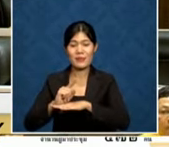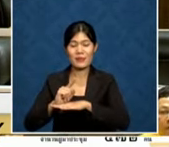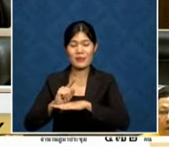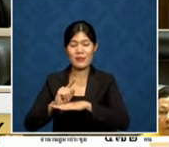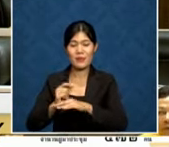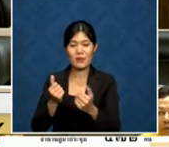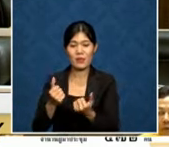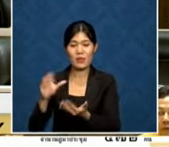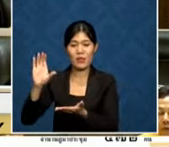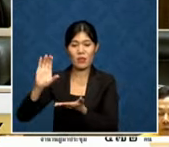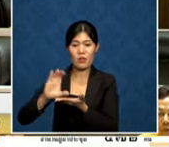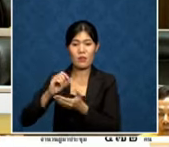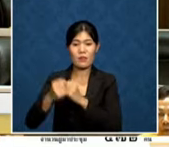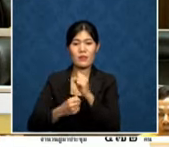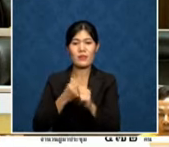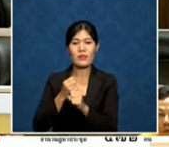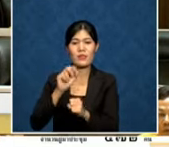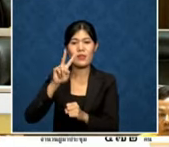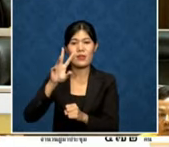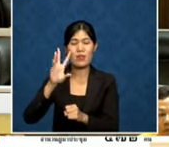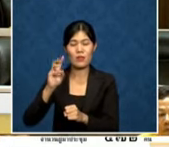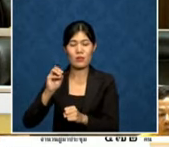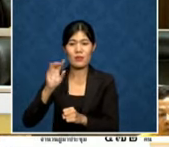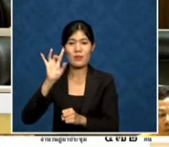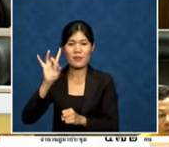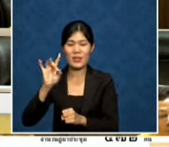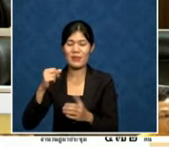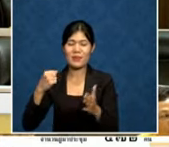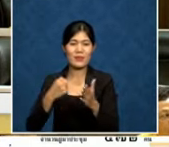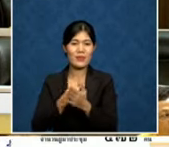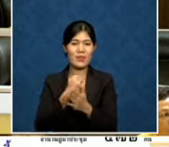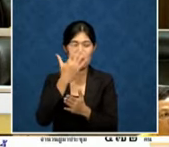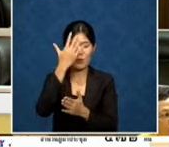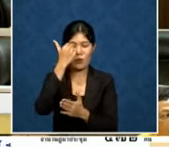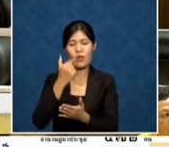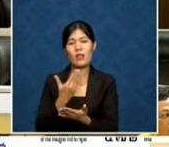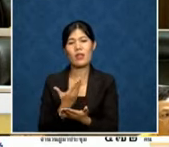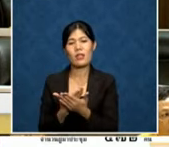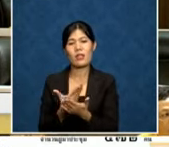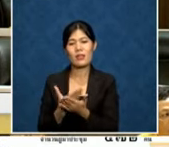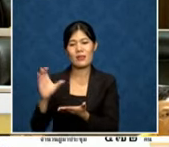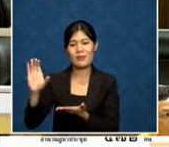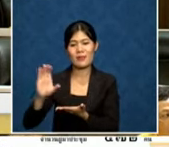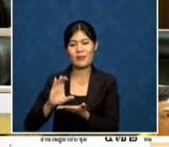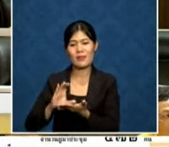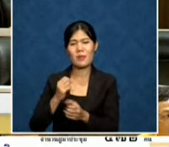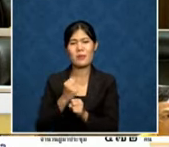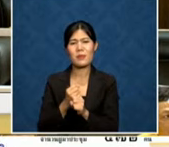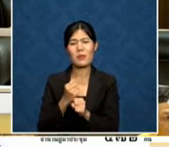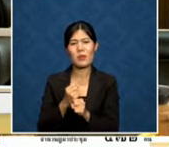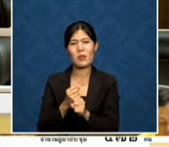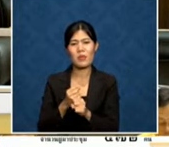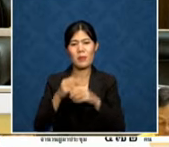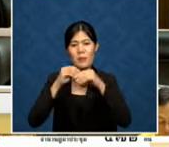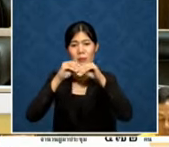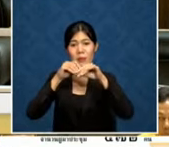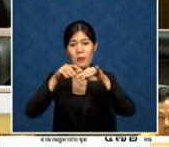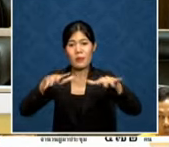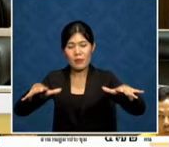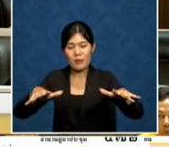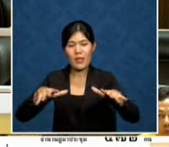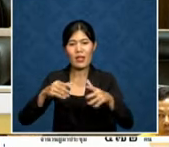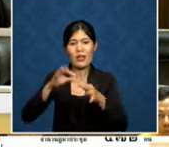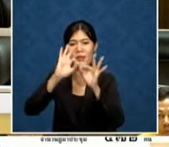2568ของกระทรวงศึกษาธิการน่าเสียดายค่ะที่งบประมาณในส่วนของการทำคทนหรือเนื้อหาการเรียนการ